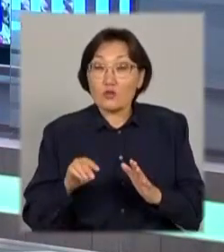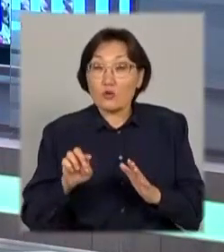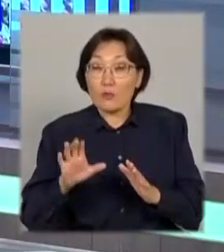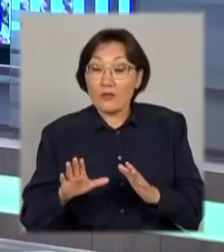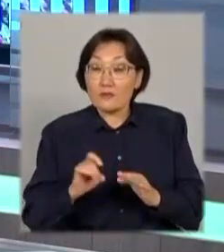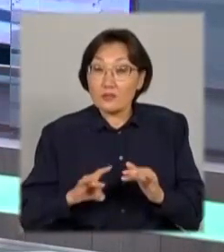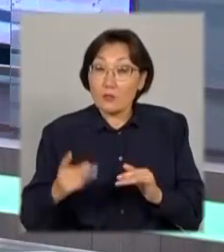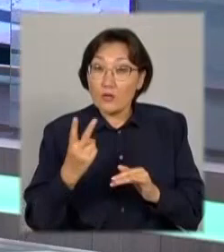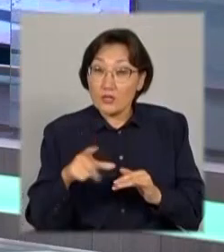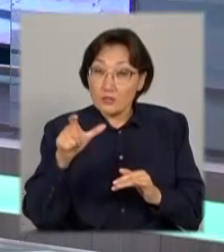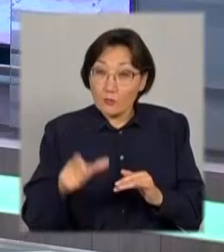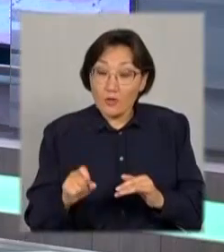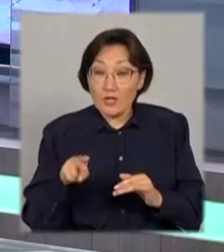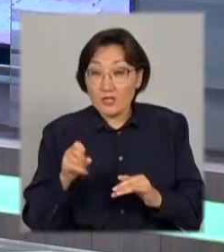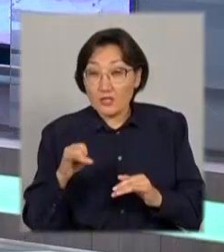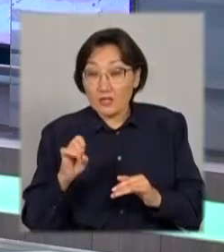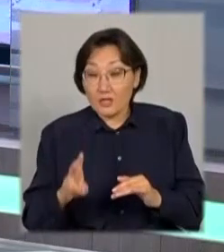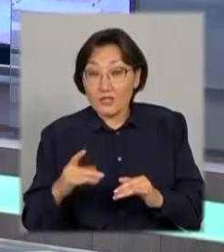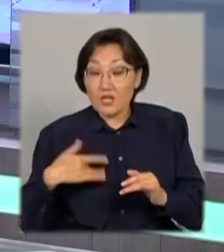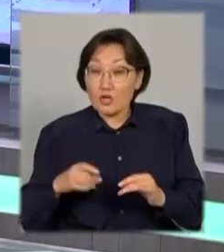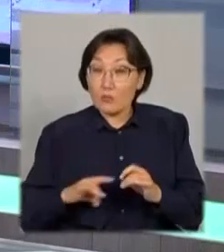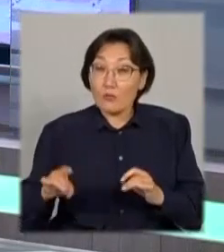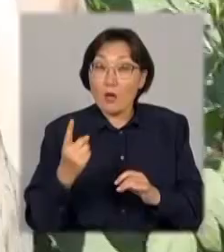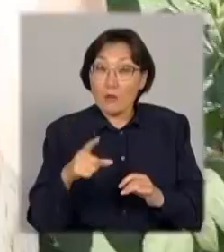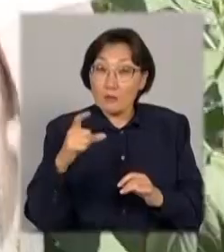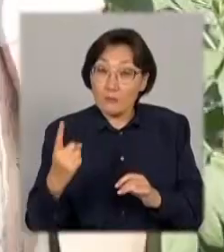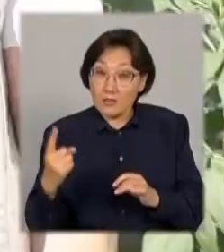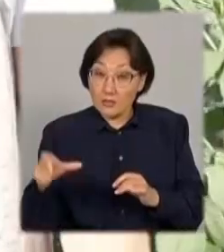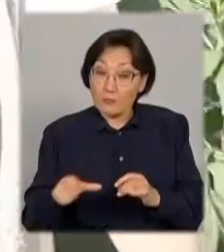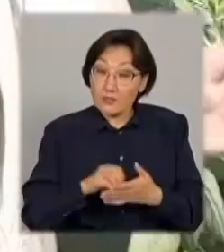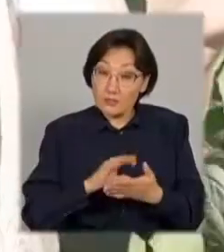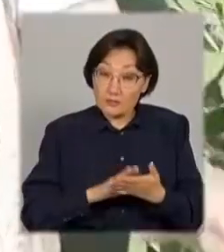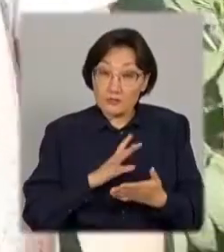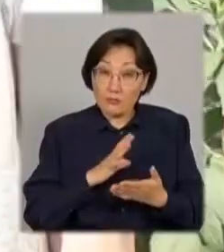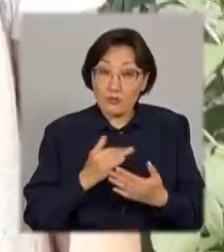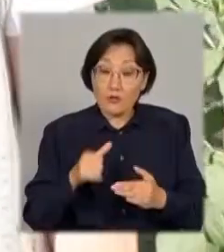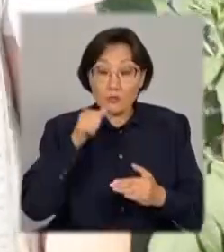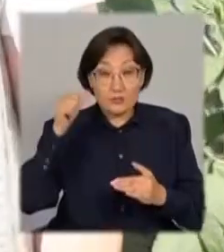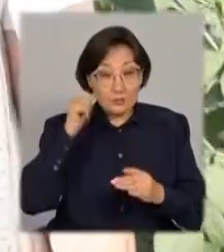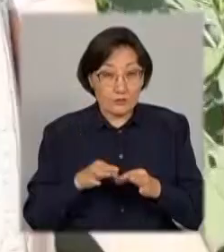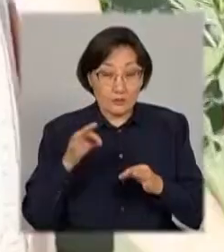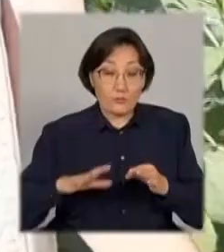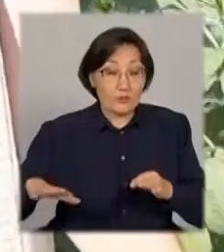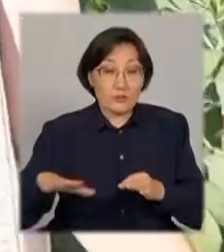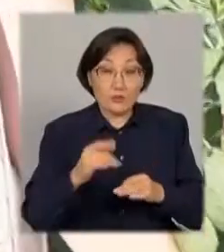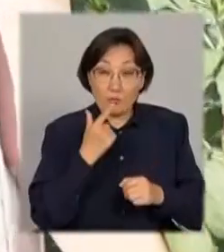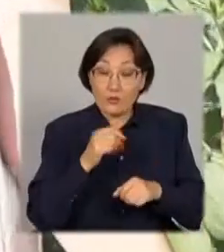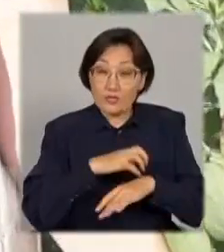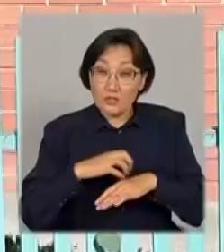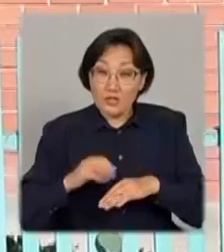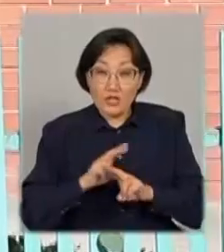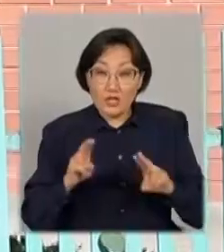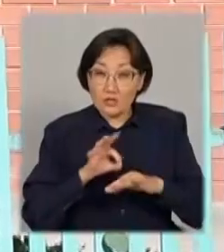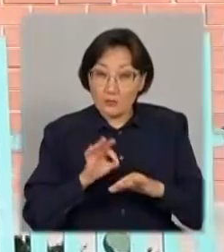кімнен аларын білмейді ал. Тақырыпты өңірдегі тілші тарқатады. Мы лот выиграли, все документы у нас все готовы. А почему отменили, мы не